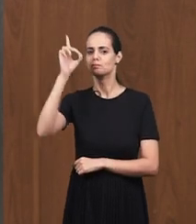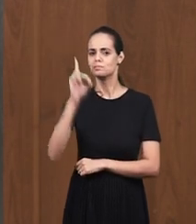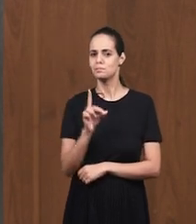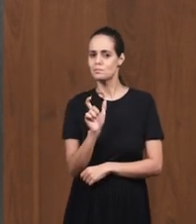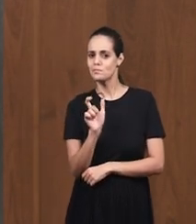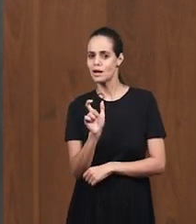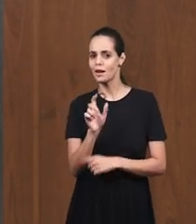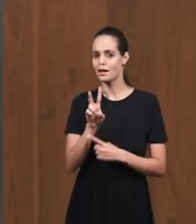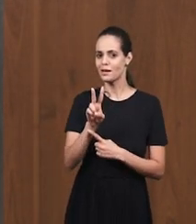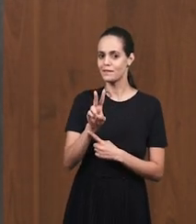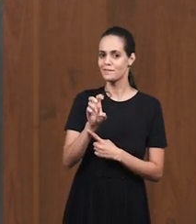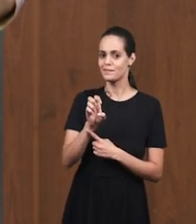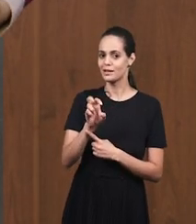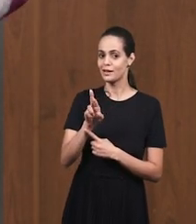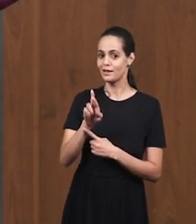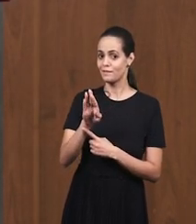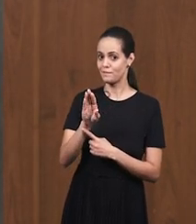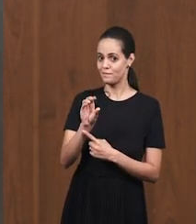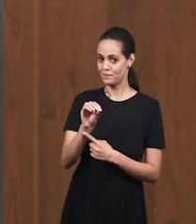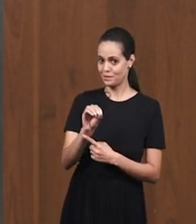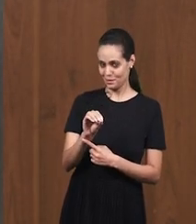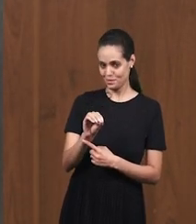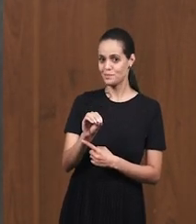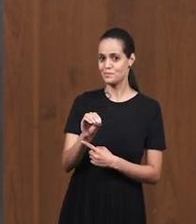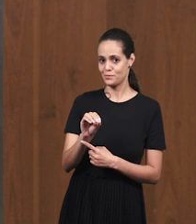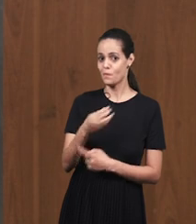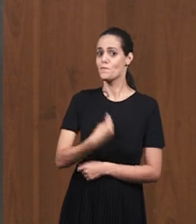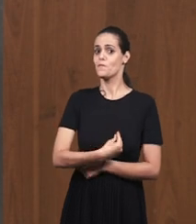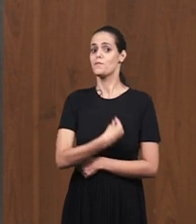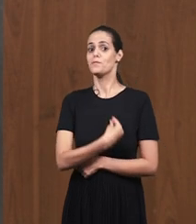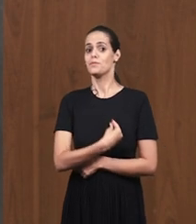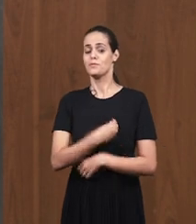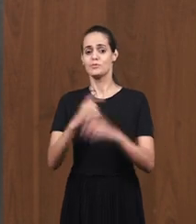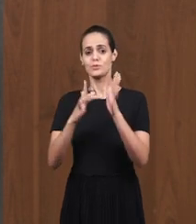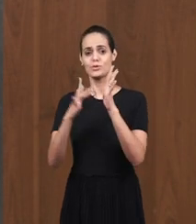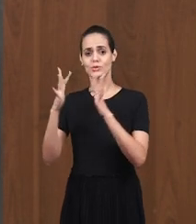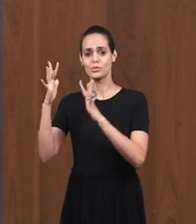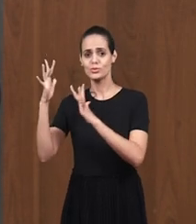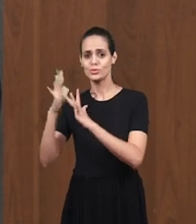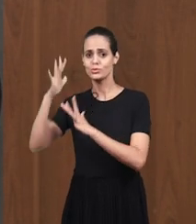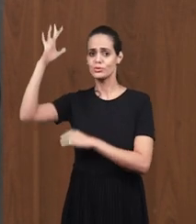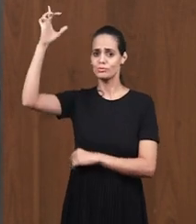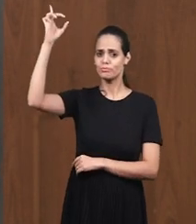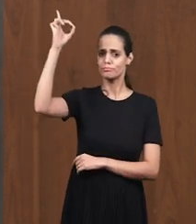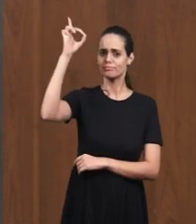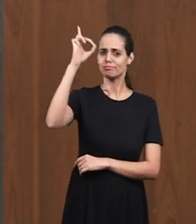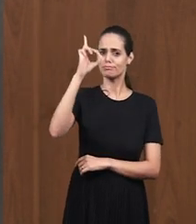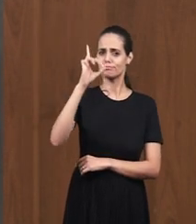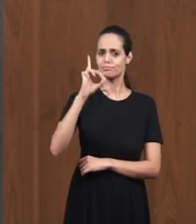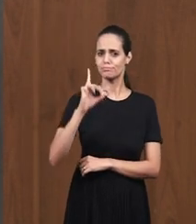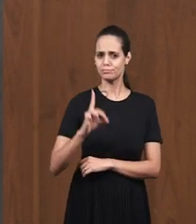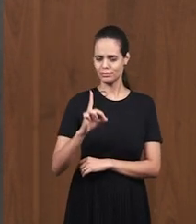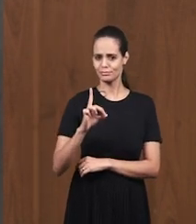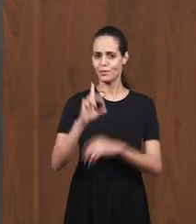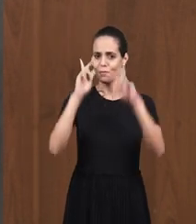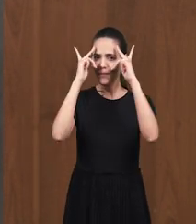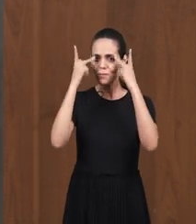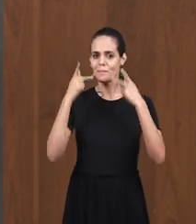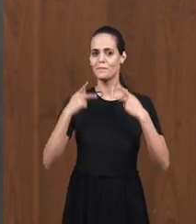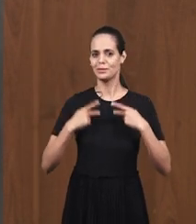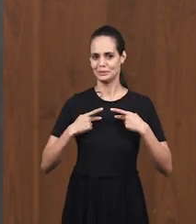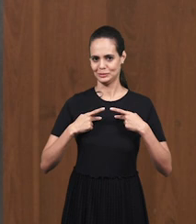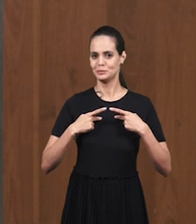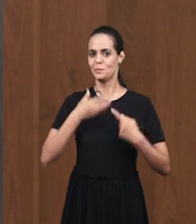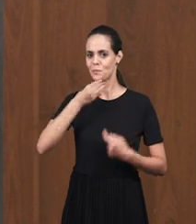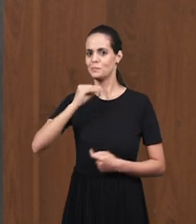qui s'est fait chair, le Verbe, c'est cette parole vivante qui s'est fait chair et habité parmi nous, c'est Jésus, notre